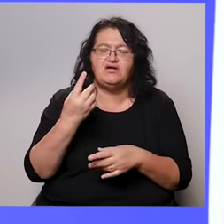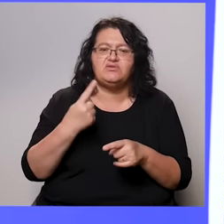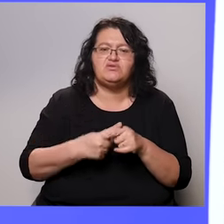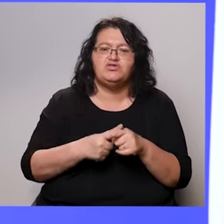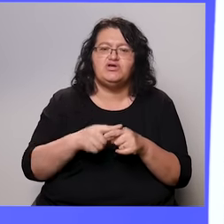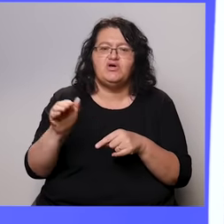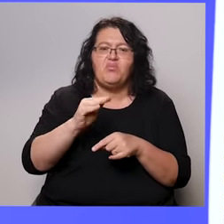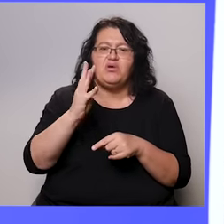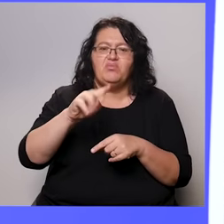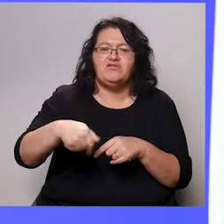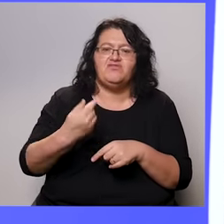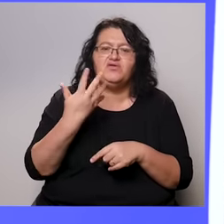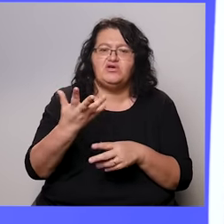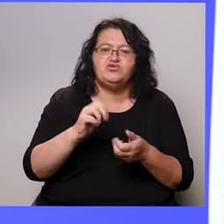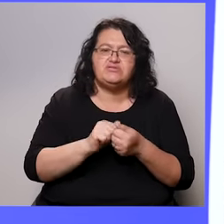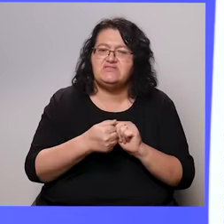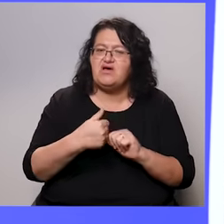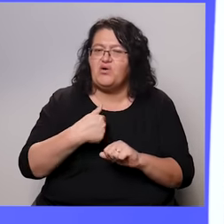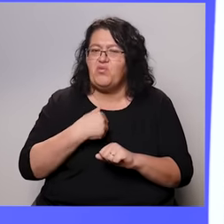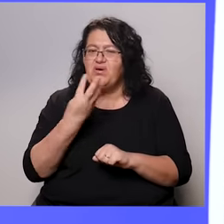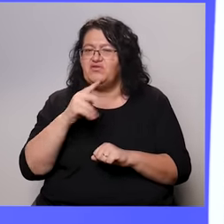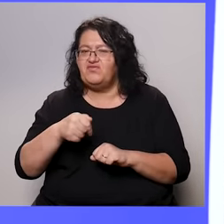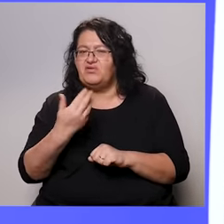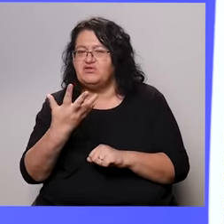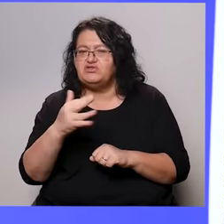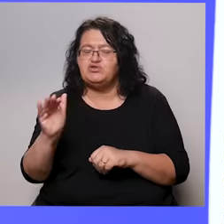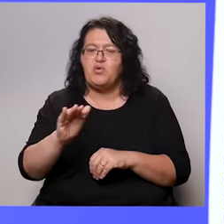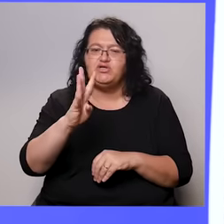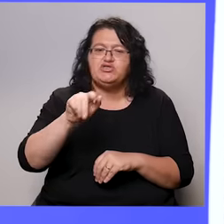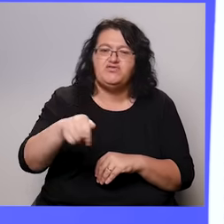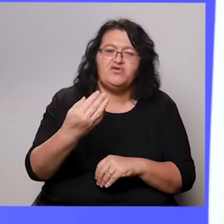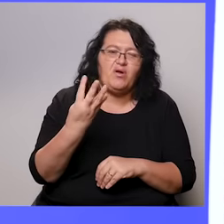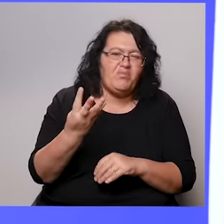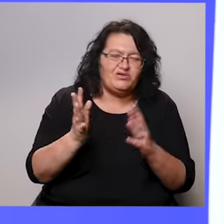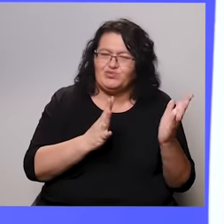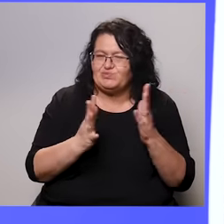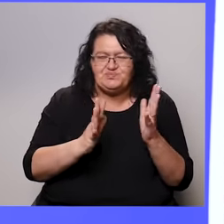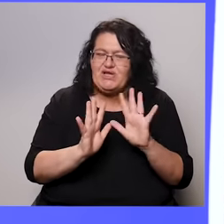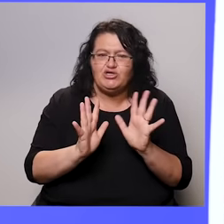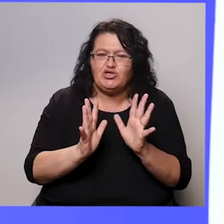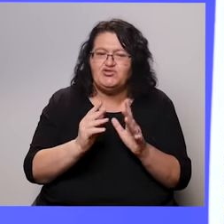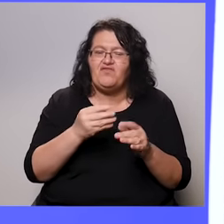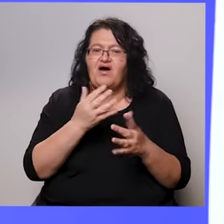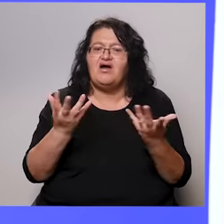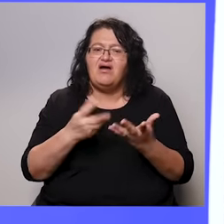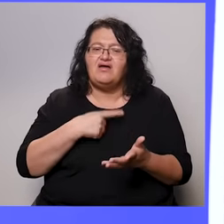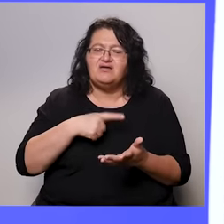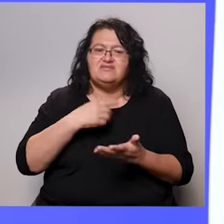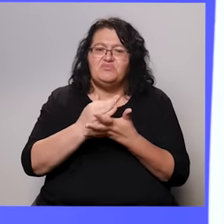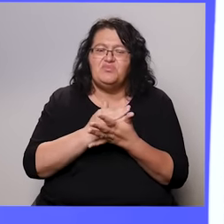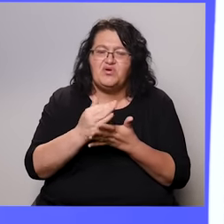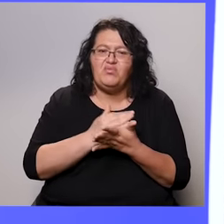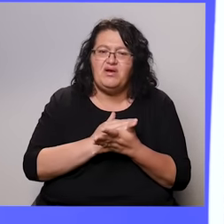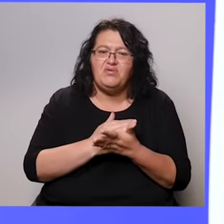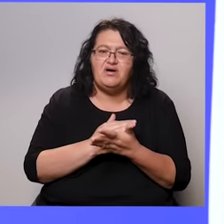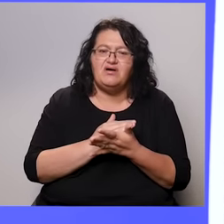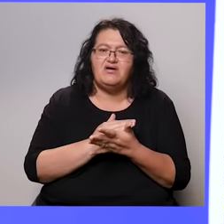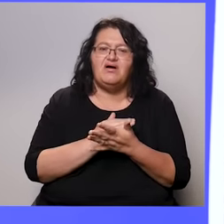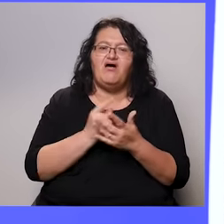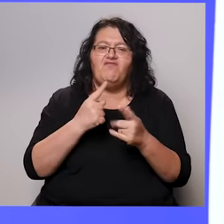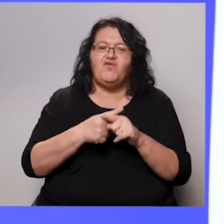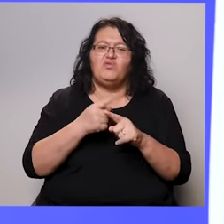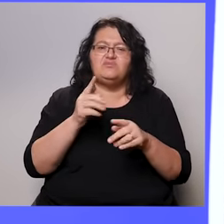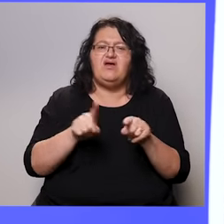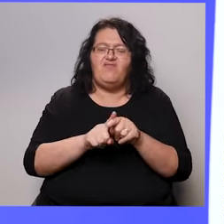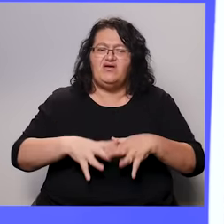și el a avut 4,5. Sau eu am avut 4,5, el a avut 5,4. Indiferent care ar fi... A fost o sarcină mare. A